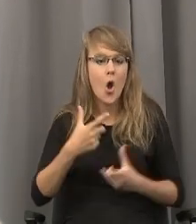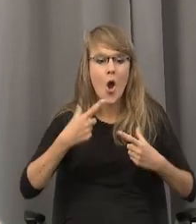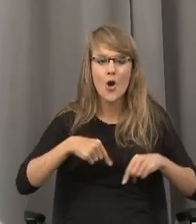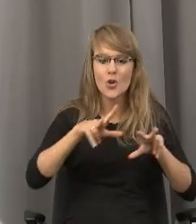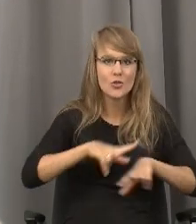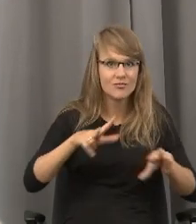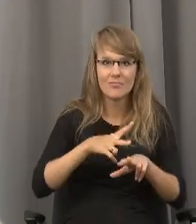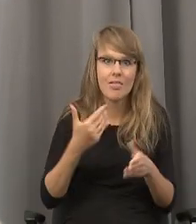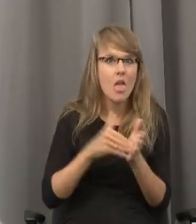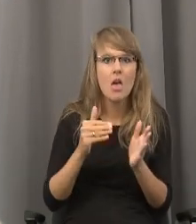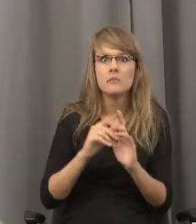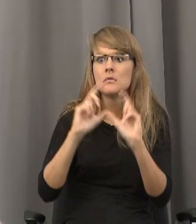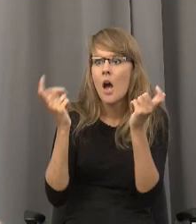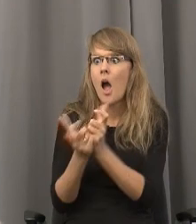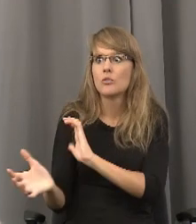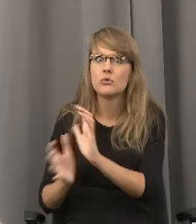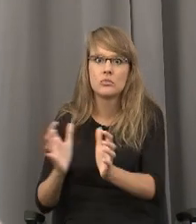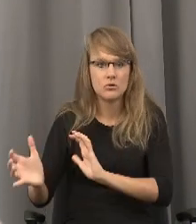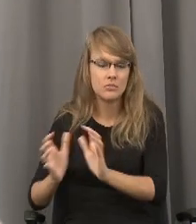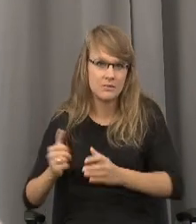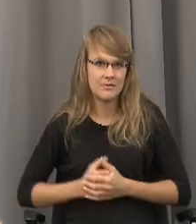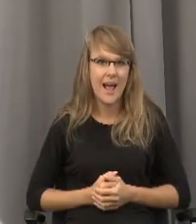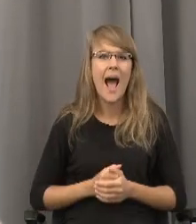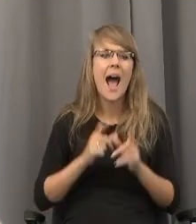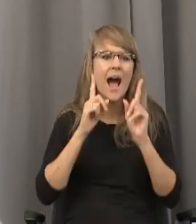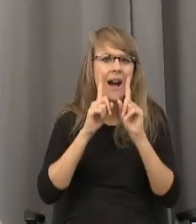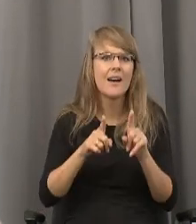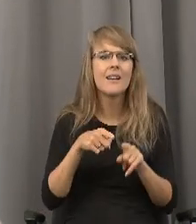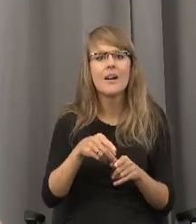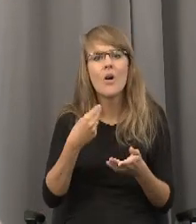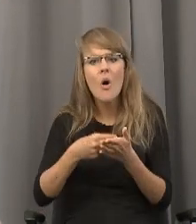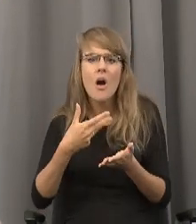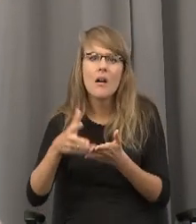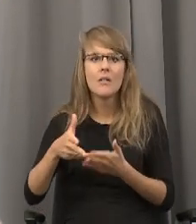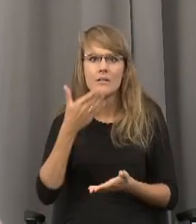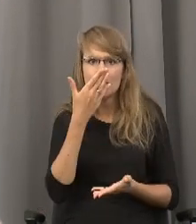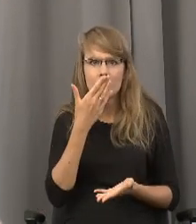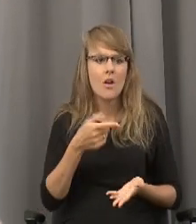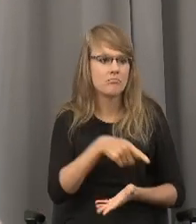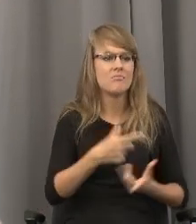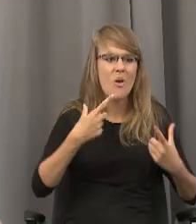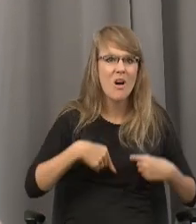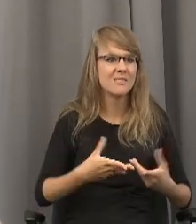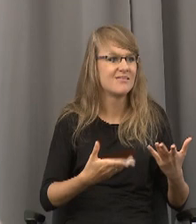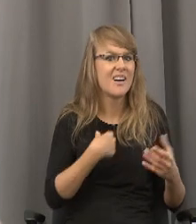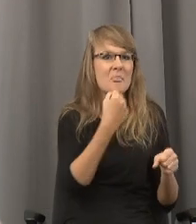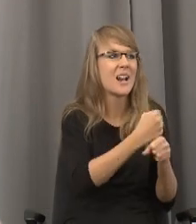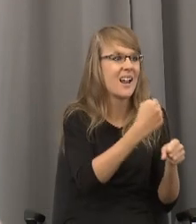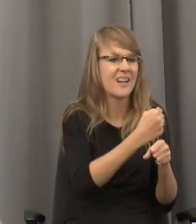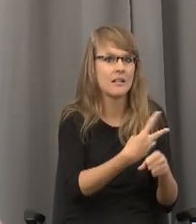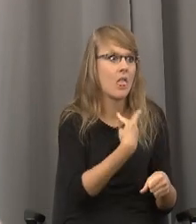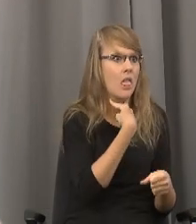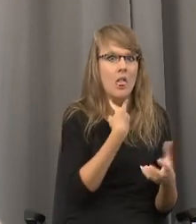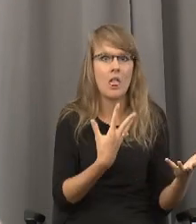bliskich. Jeżeli mówimy o rzeczywistych kosztach, dla wielu z tych osób to jest także ograniczenie albo całkowita rezygnacja z aktywności